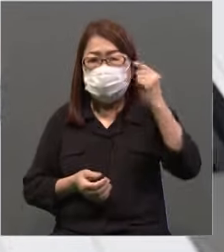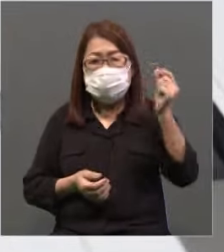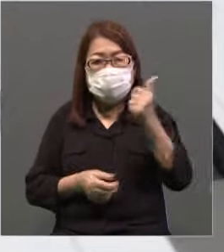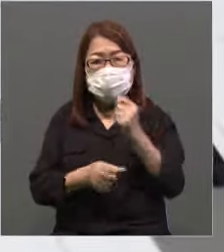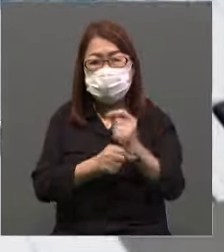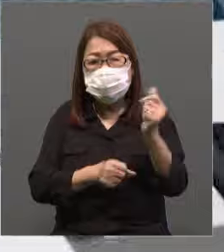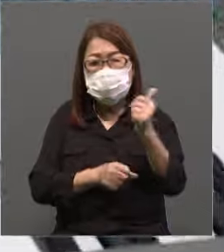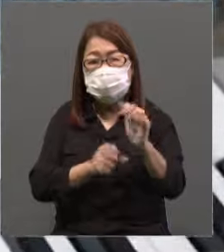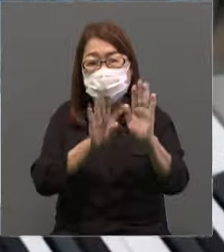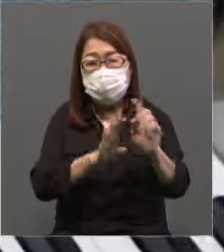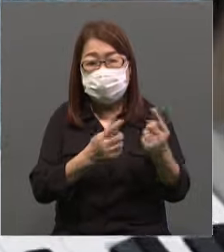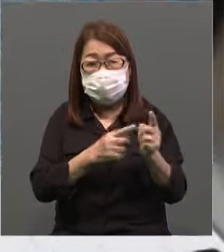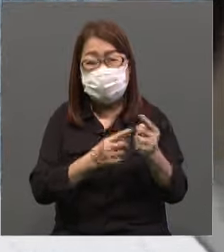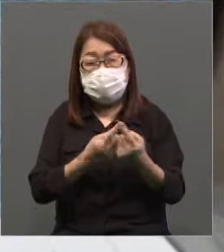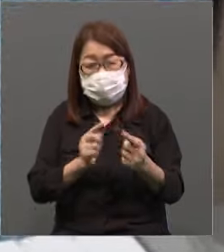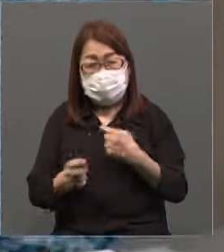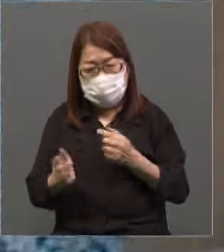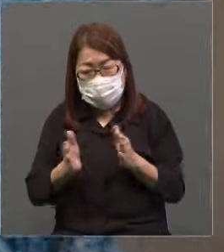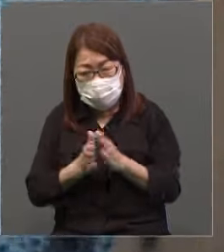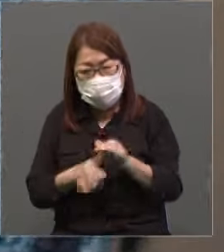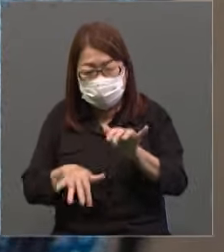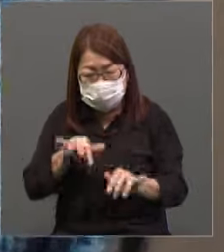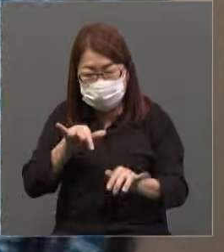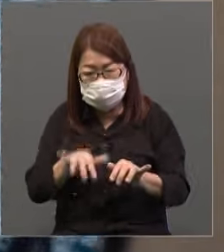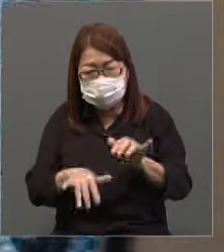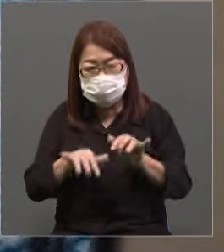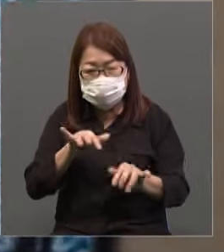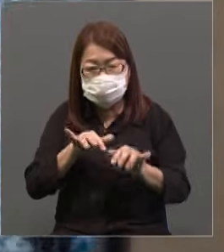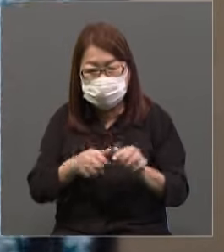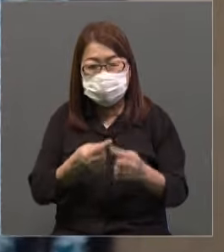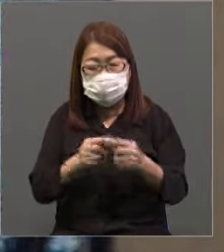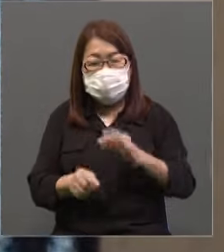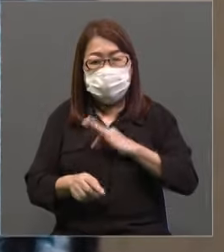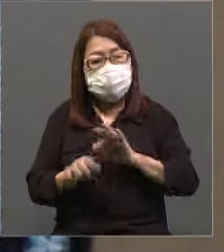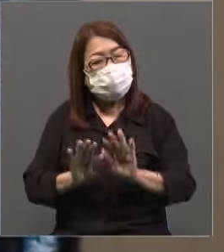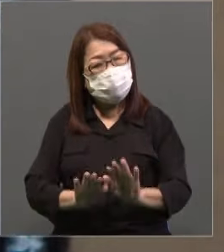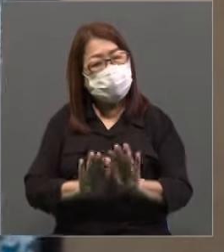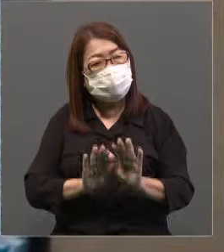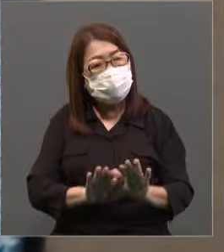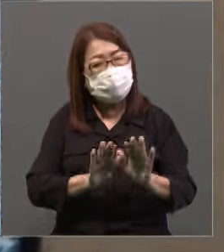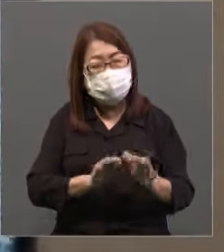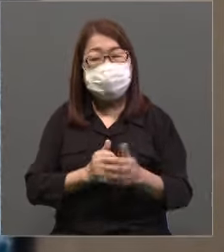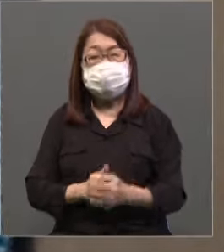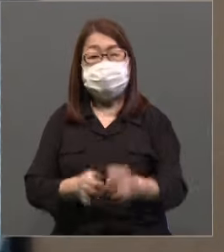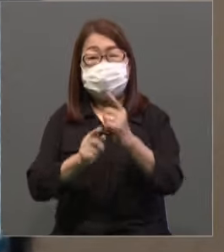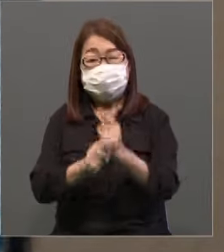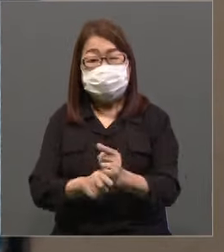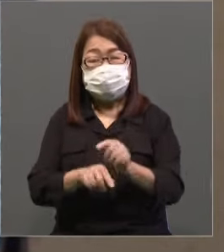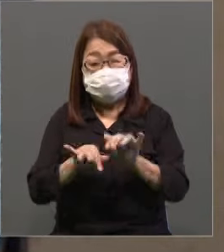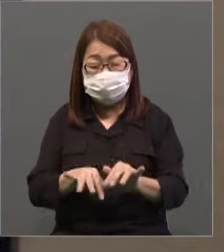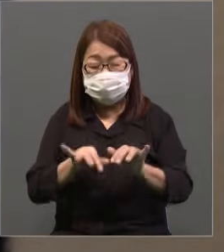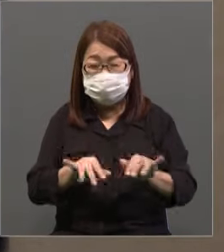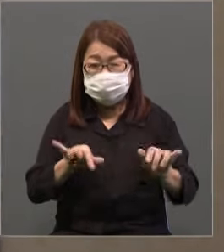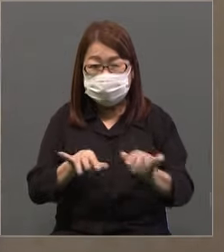ไรเร็วอย่างเงี้ยแต่พอเขากลับมาอยู่กับเครื่องดนตรีอะค่ะมันจะทำให้เขาช้าลงเพราะว่าความเป็นดนตรีเขาจะต้